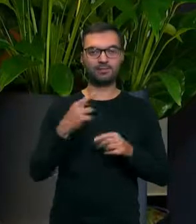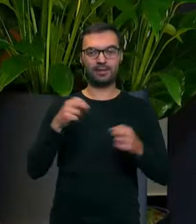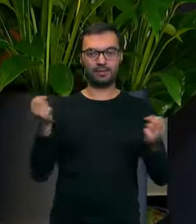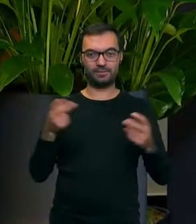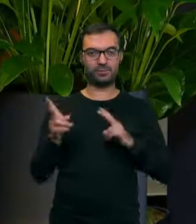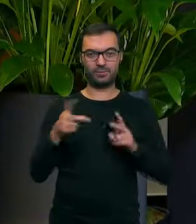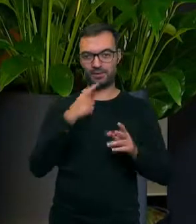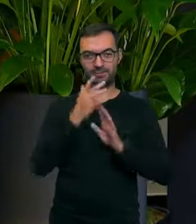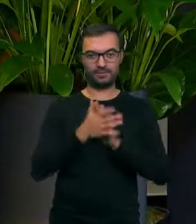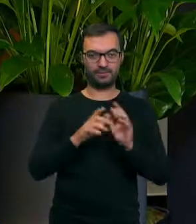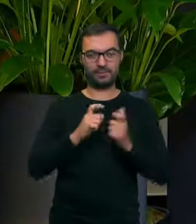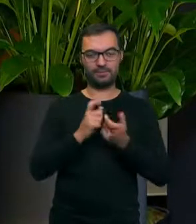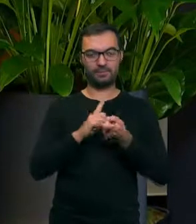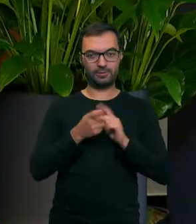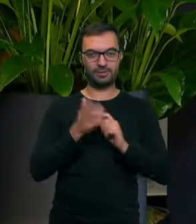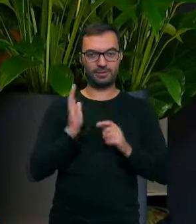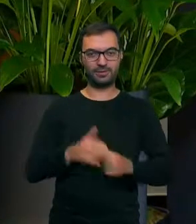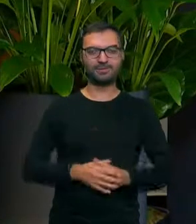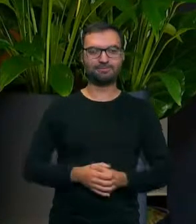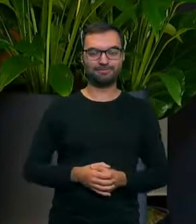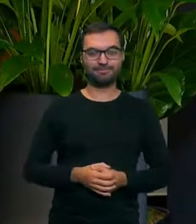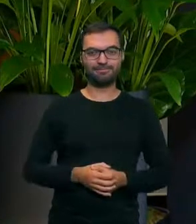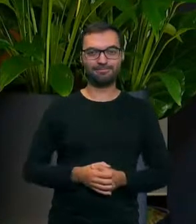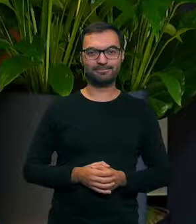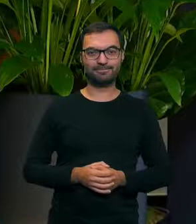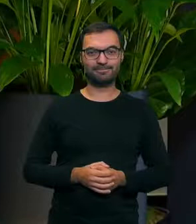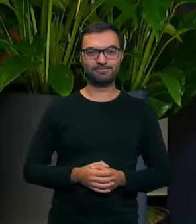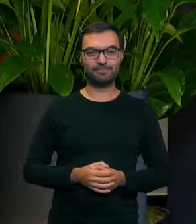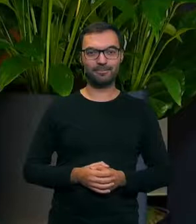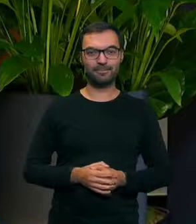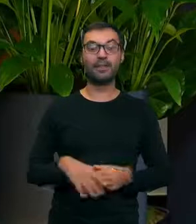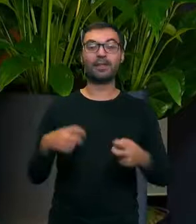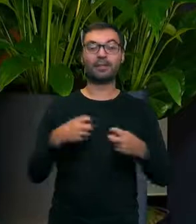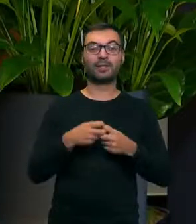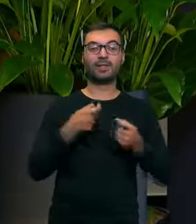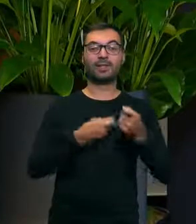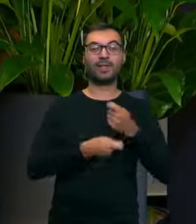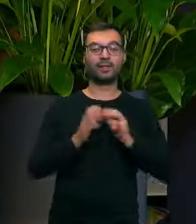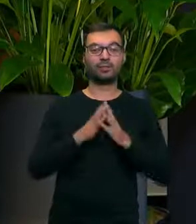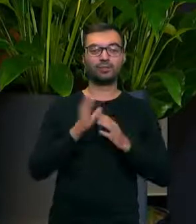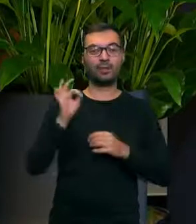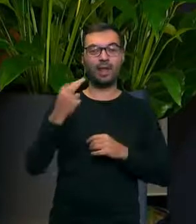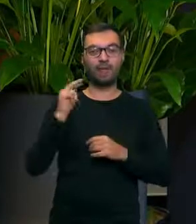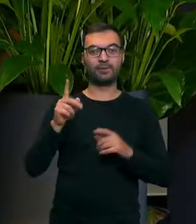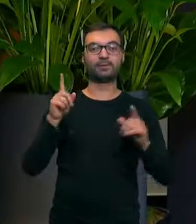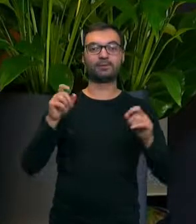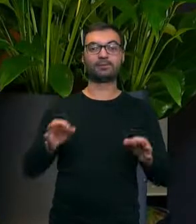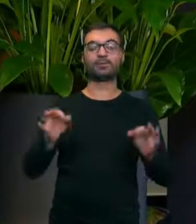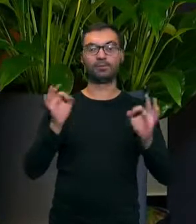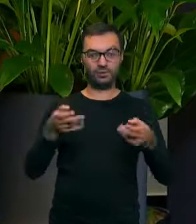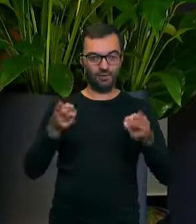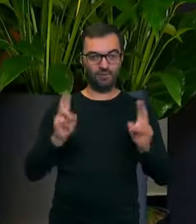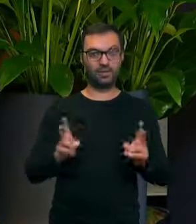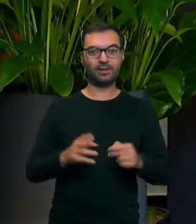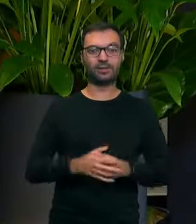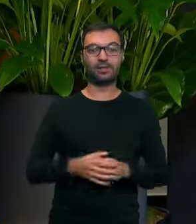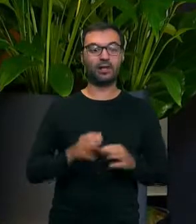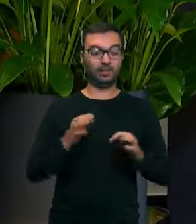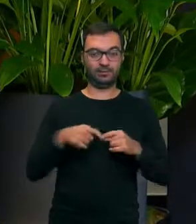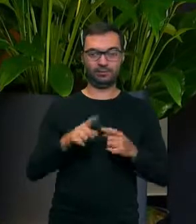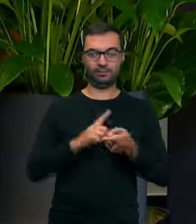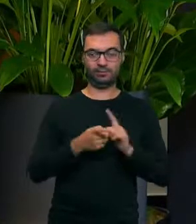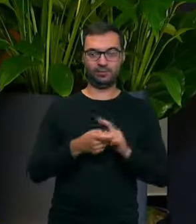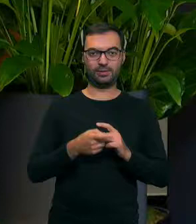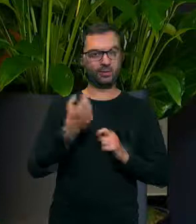Bernarda Kinowa, który nasze spotkanie tłumaczy na język migowy. Wirtualne targi książki Empiku rozpoczęły się dzisiaj. To spotkanie, które przed